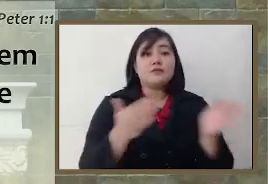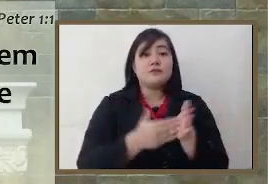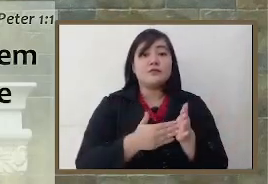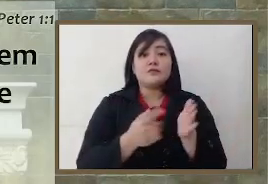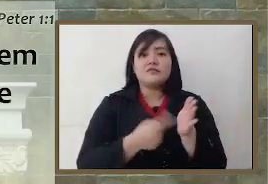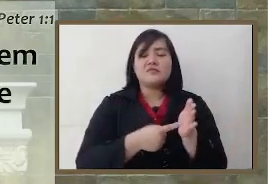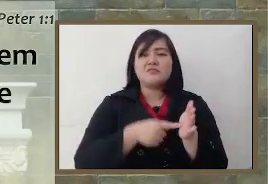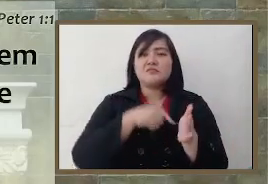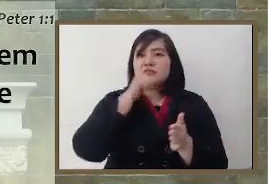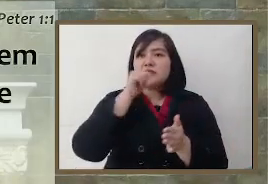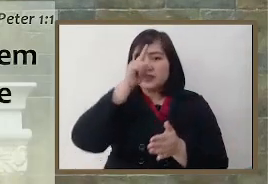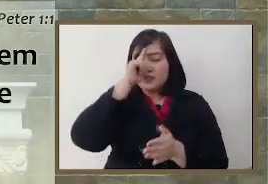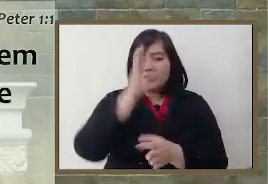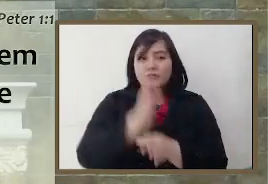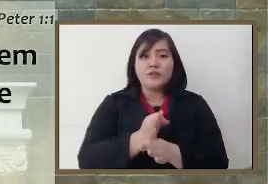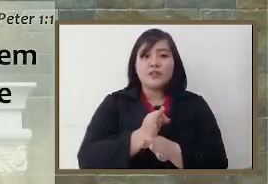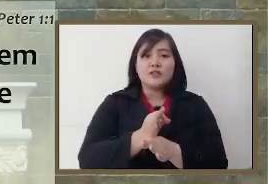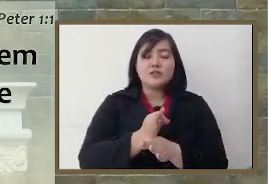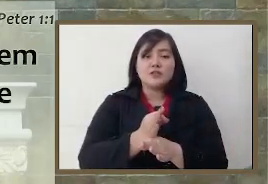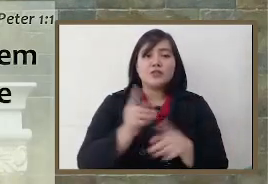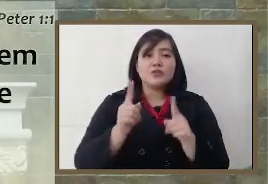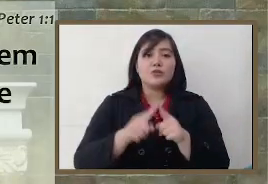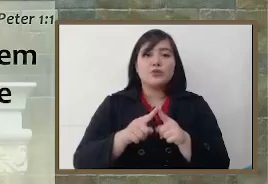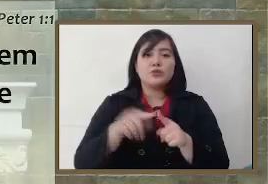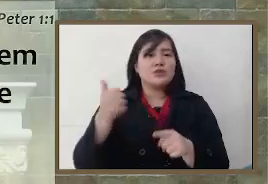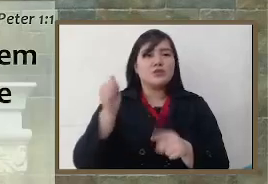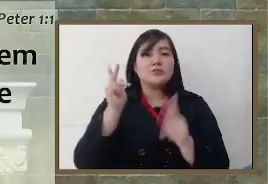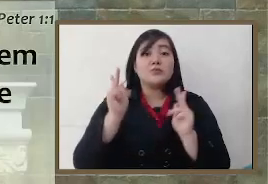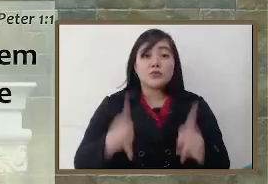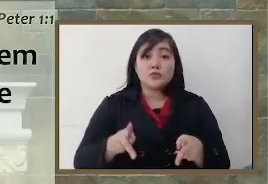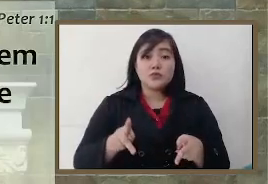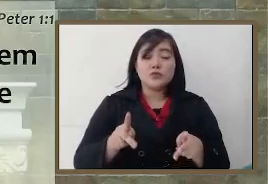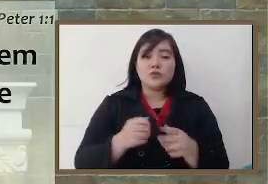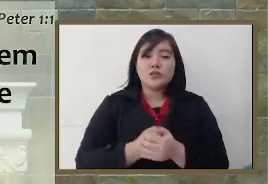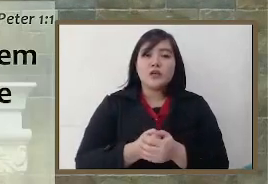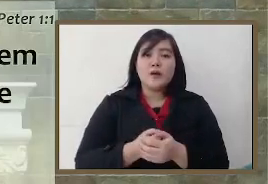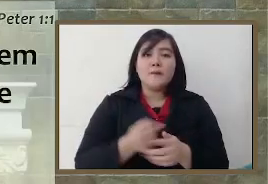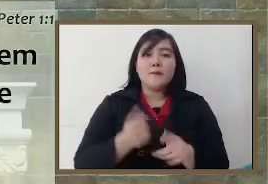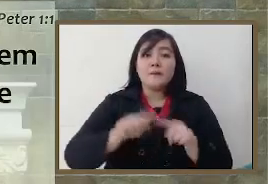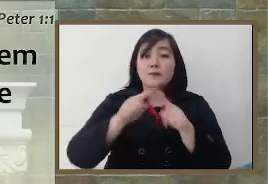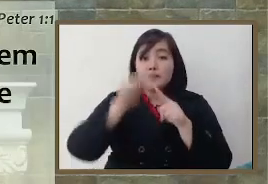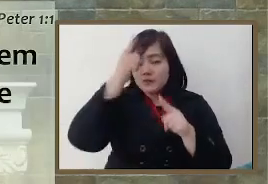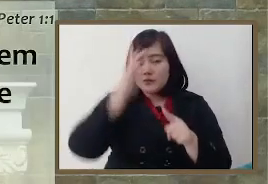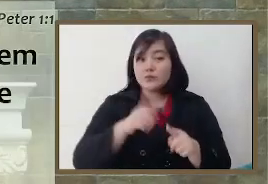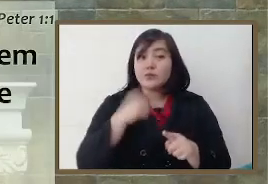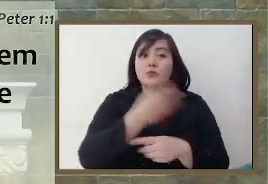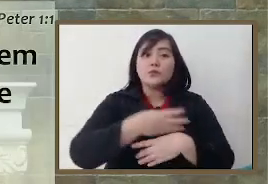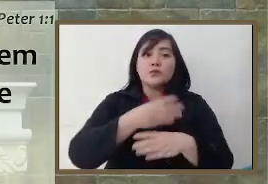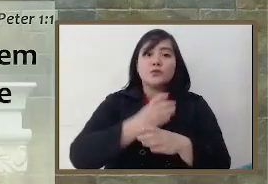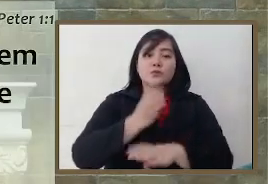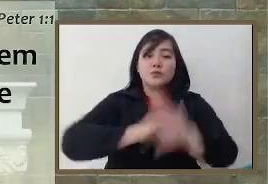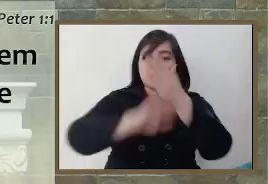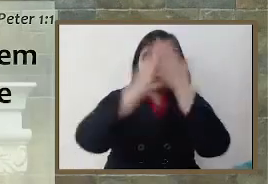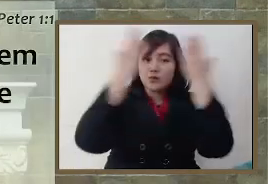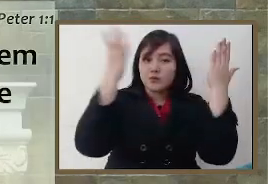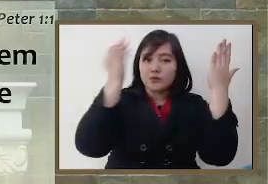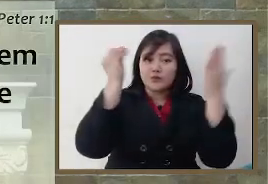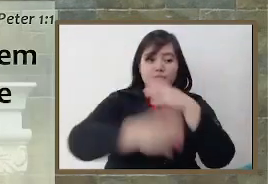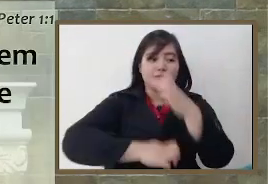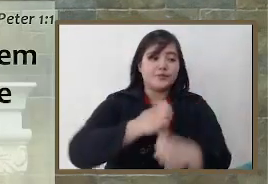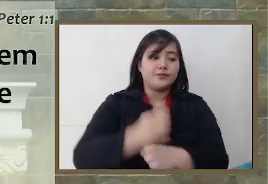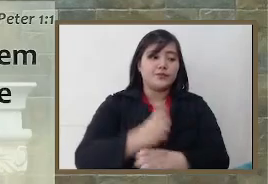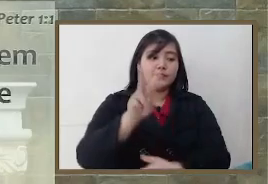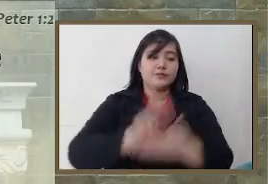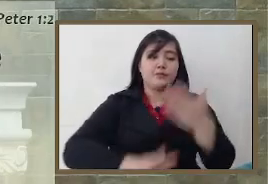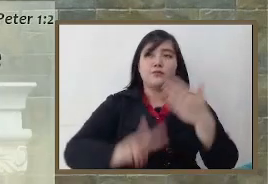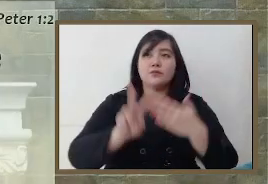atin. Pananampalataya po ito sa Diyos na lumikha ng langit at lupa. Alright? Verse number 2,